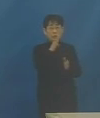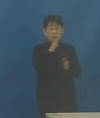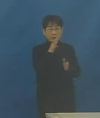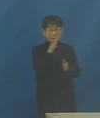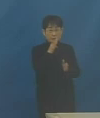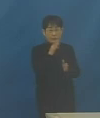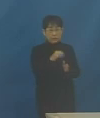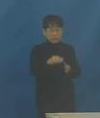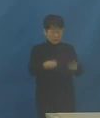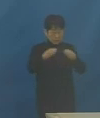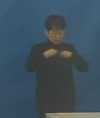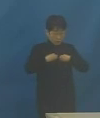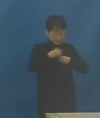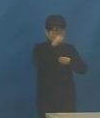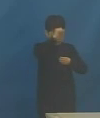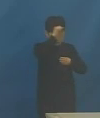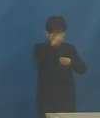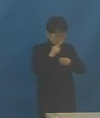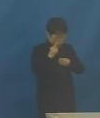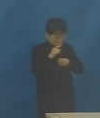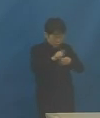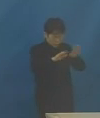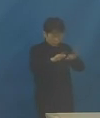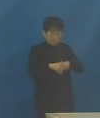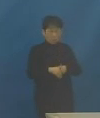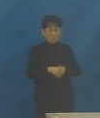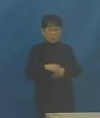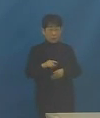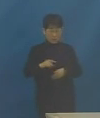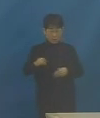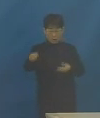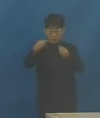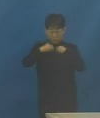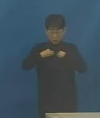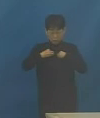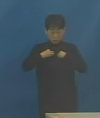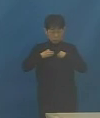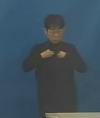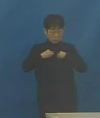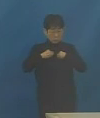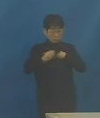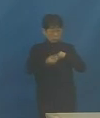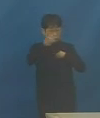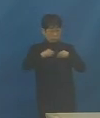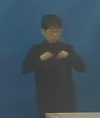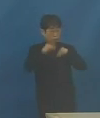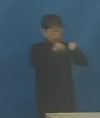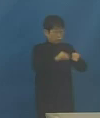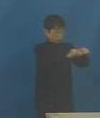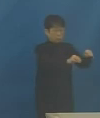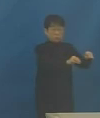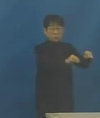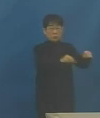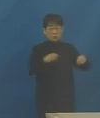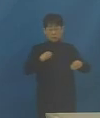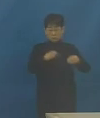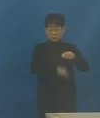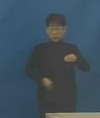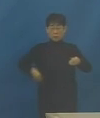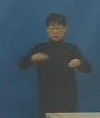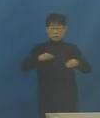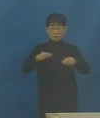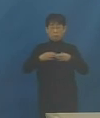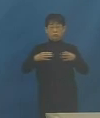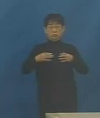もまあ感染してすぐに次の人に移して移す力があるとつまり体内で増殖をしてですね